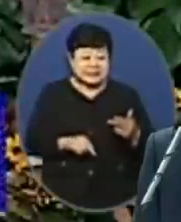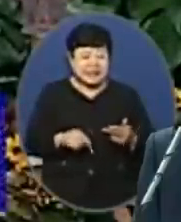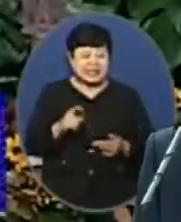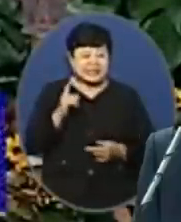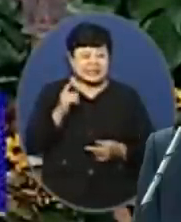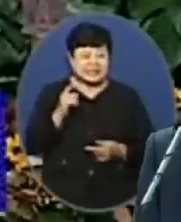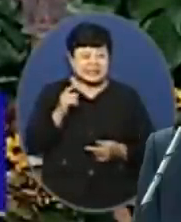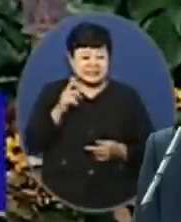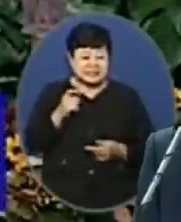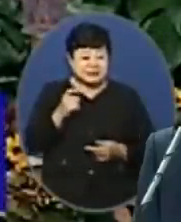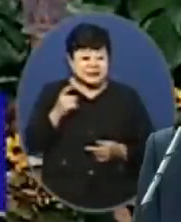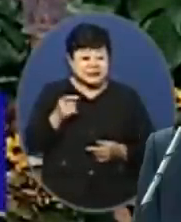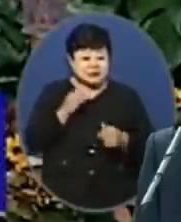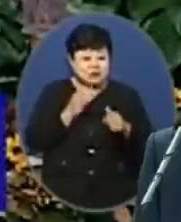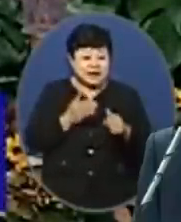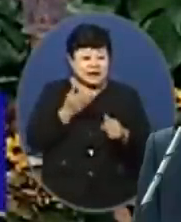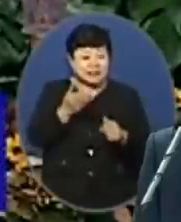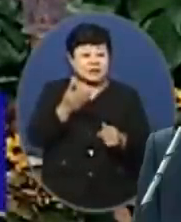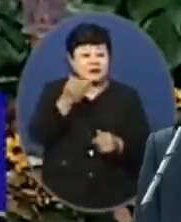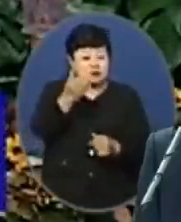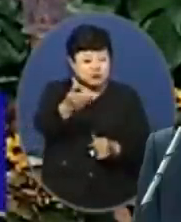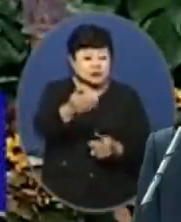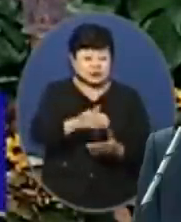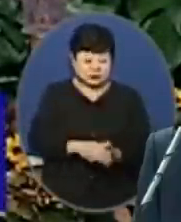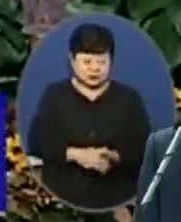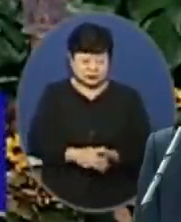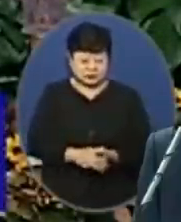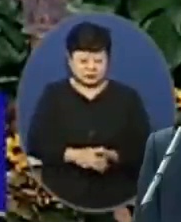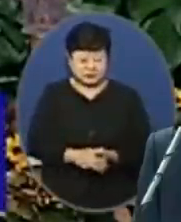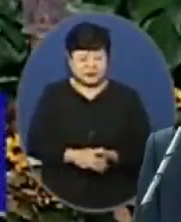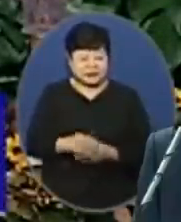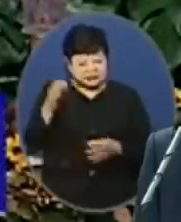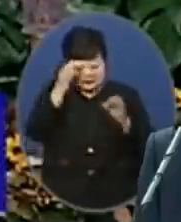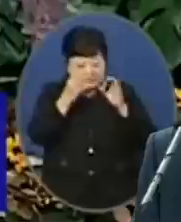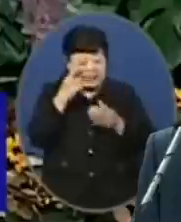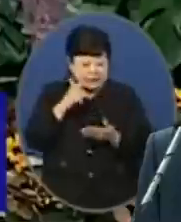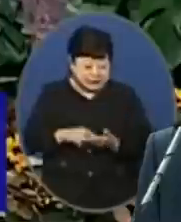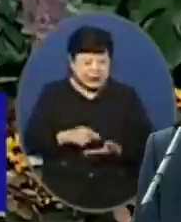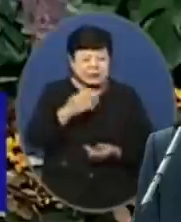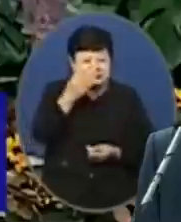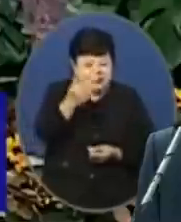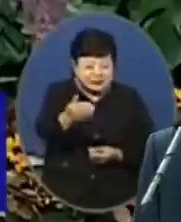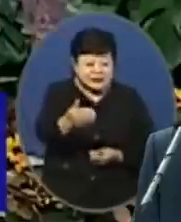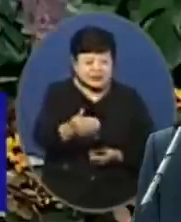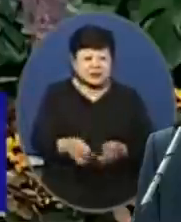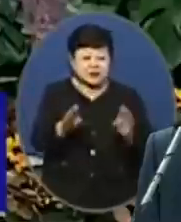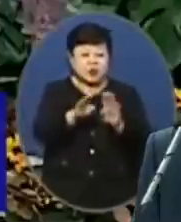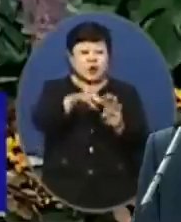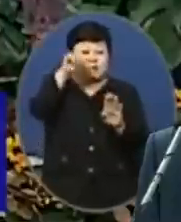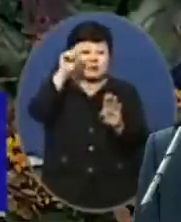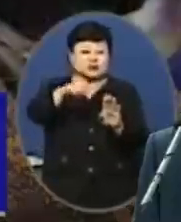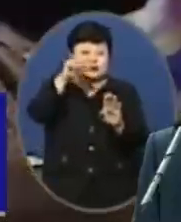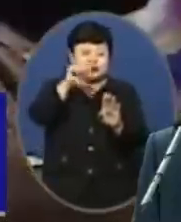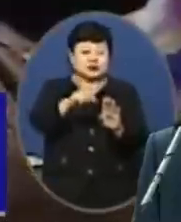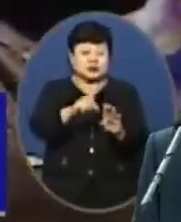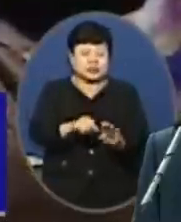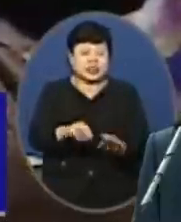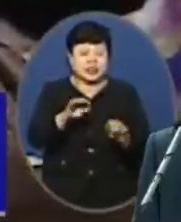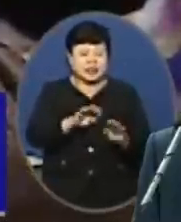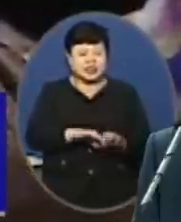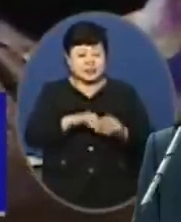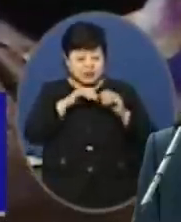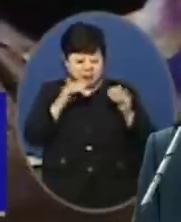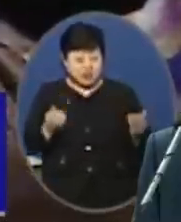읽어보십시다. 구하라 그리하면 너희에게 주실 것이요, 찾으라 그리하면 찾아낼 것이요, 문을